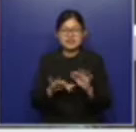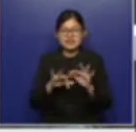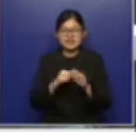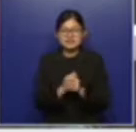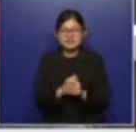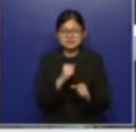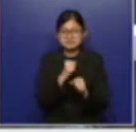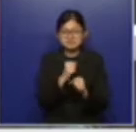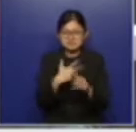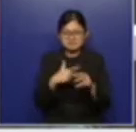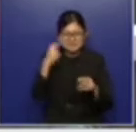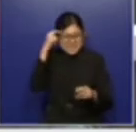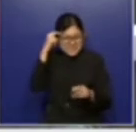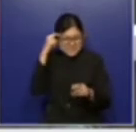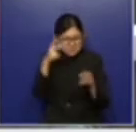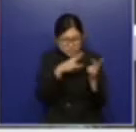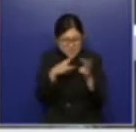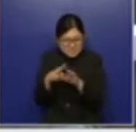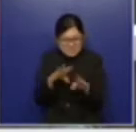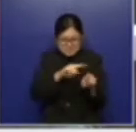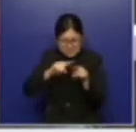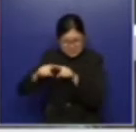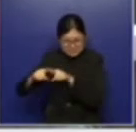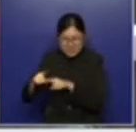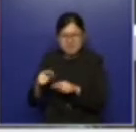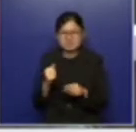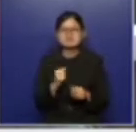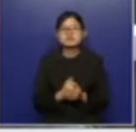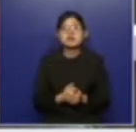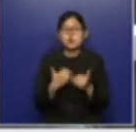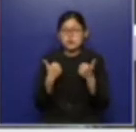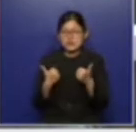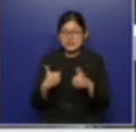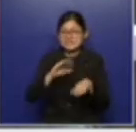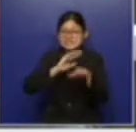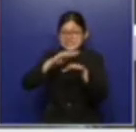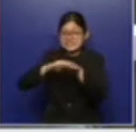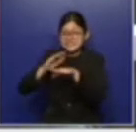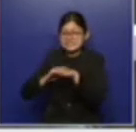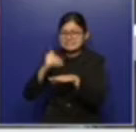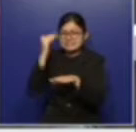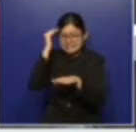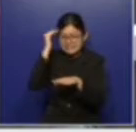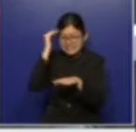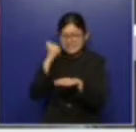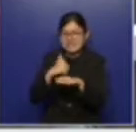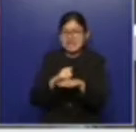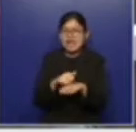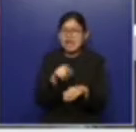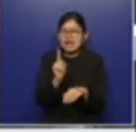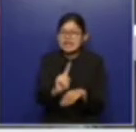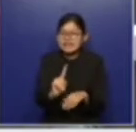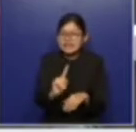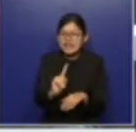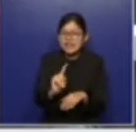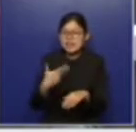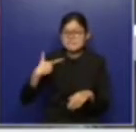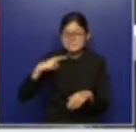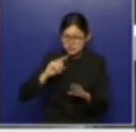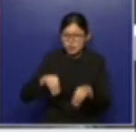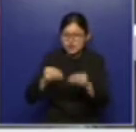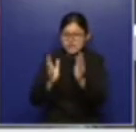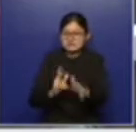แต่วันนี้อภิปรายเล็กๆเพื่อเตือนสติท่านว่าอะไรที่ท่านเป็นประโยชน์ต่อพี่น้องประชาชนท่านใช้สภาแห่